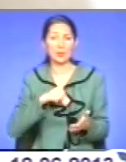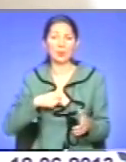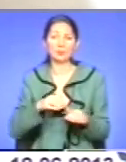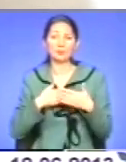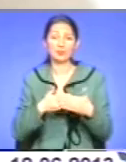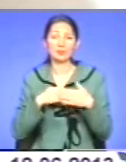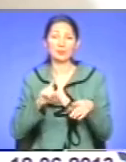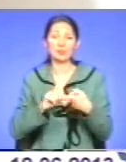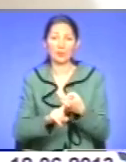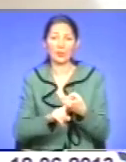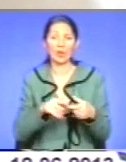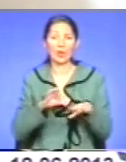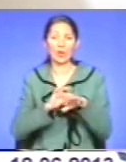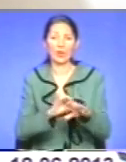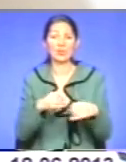проведення свята